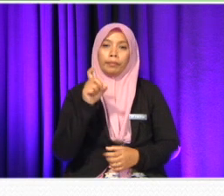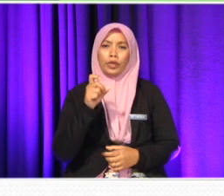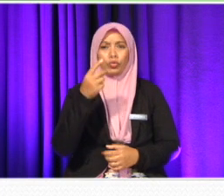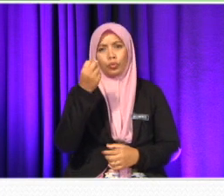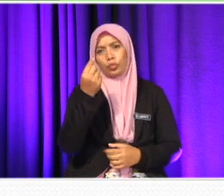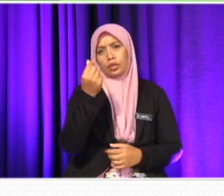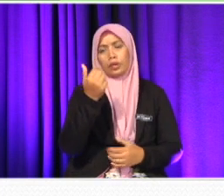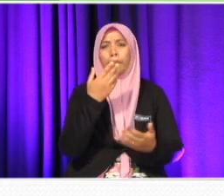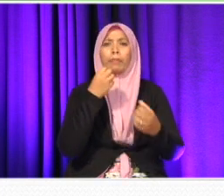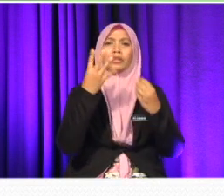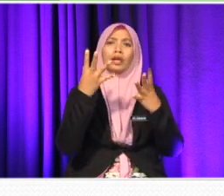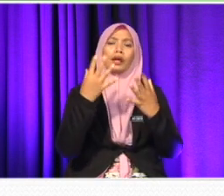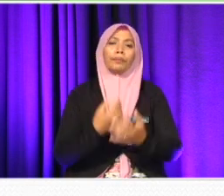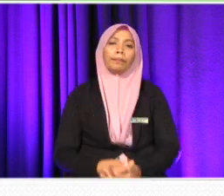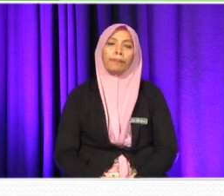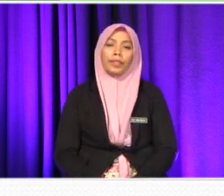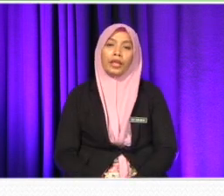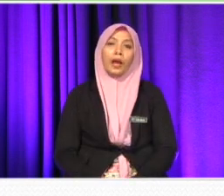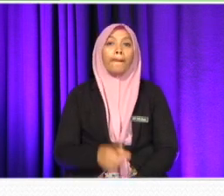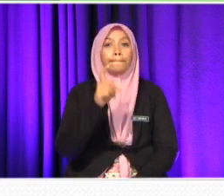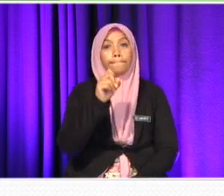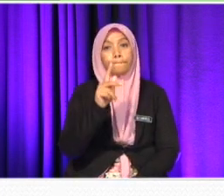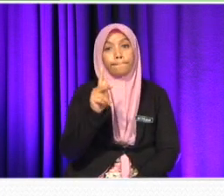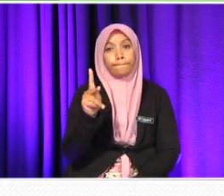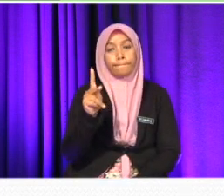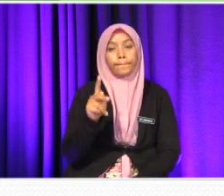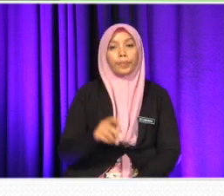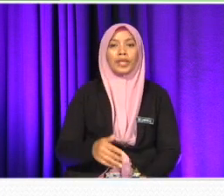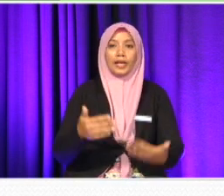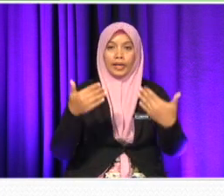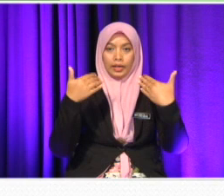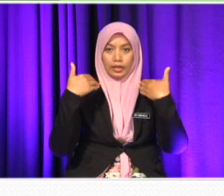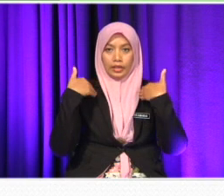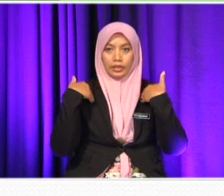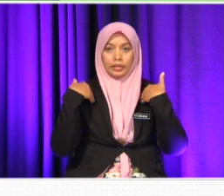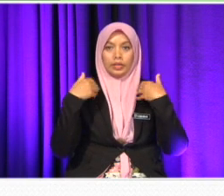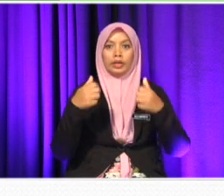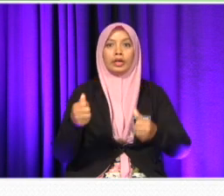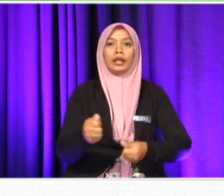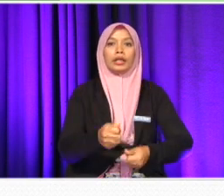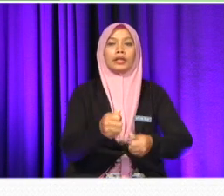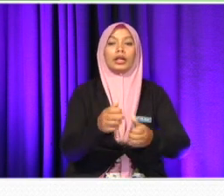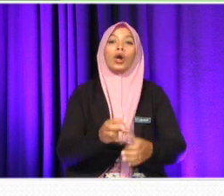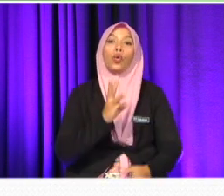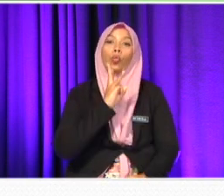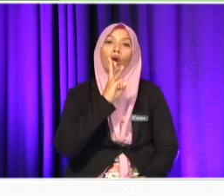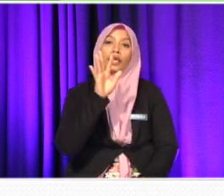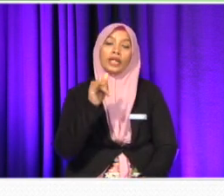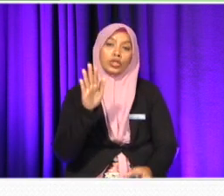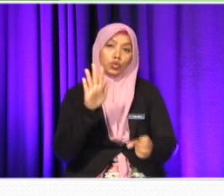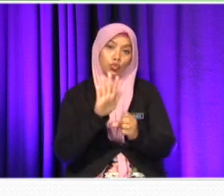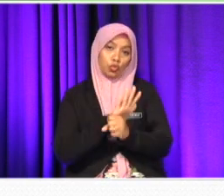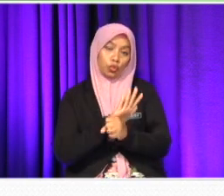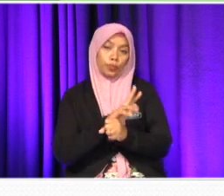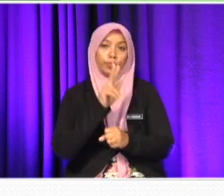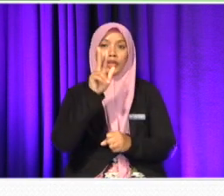keuangan oke yang kedua memastikan memiliki aliran uang yang mencukupi dan ketiga